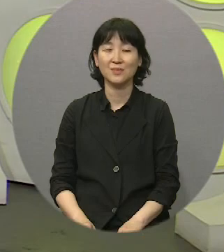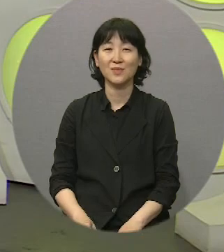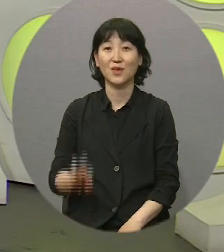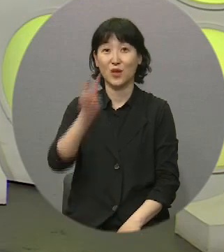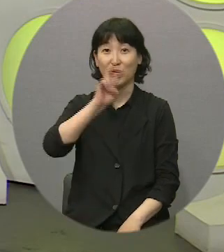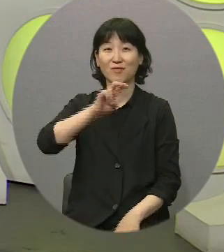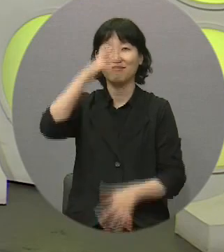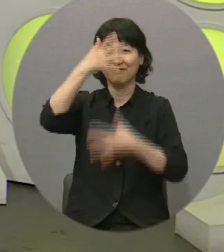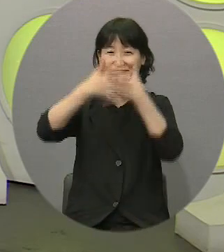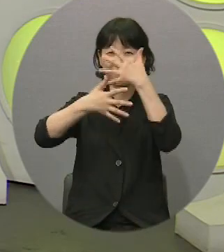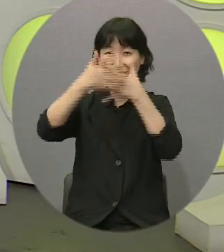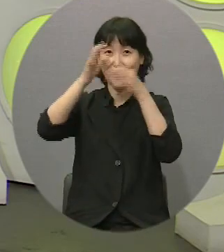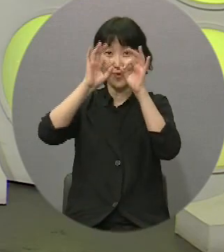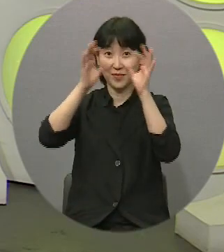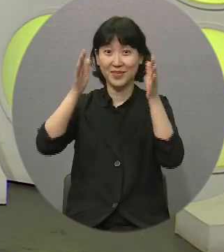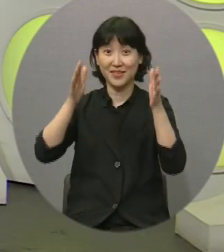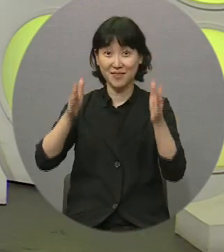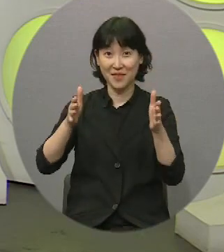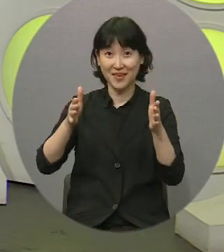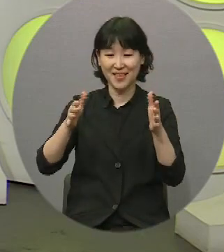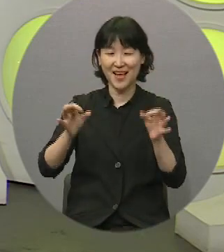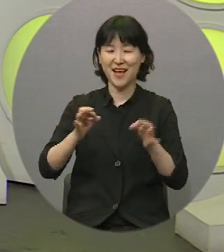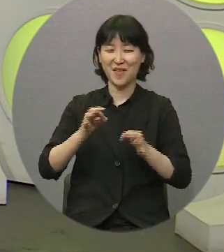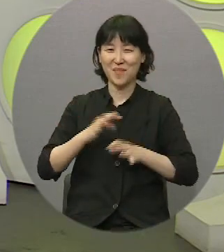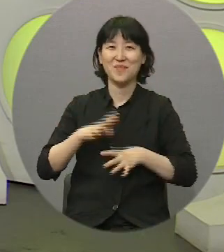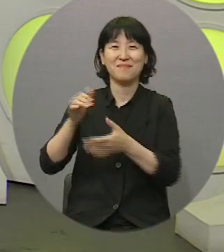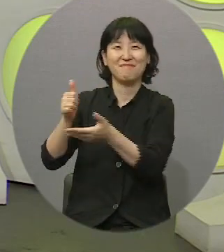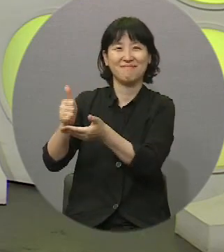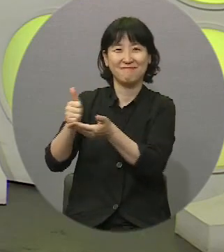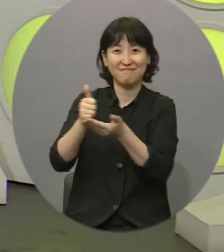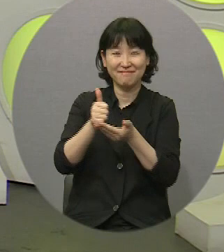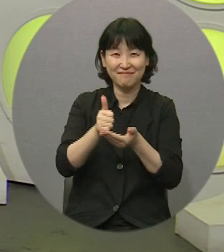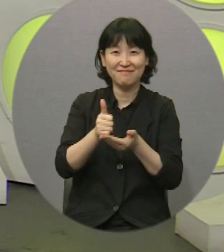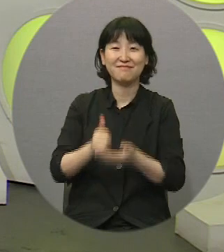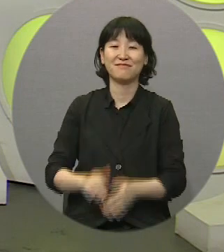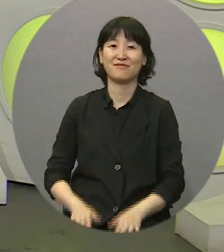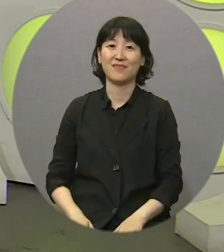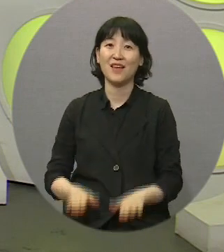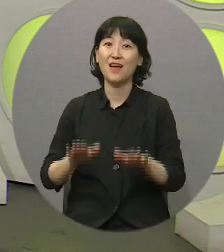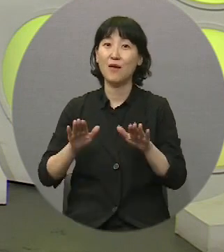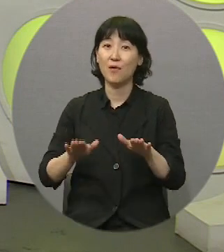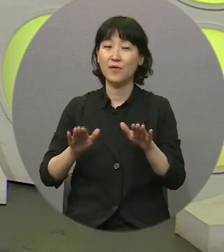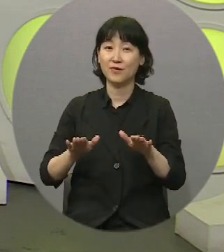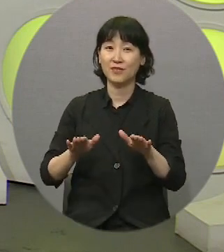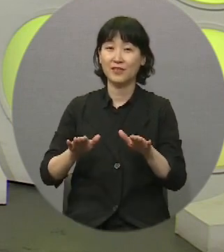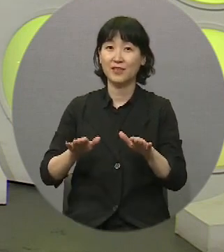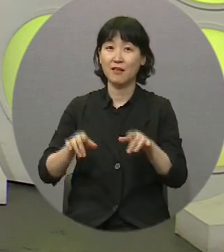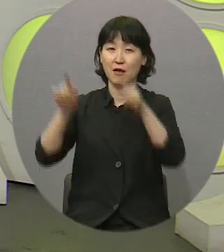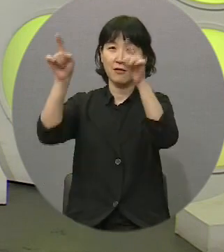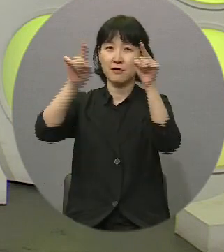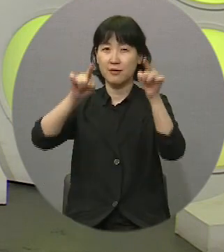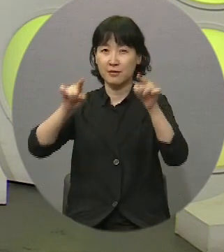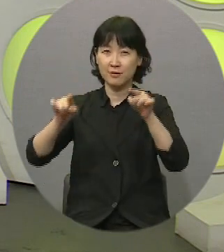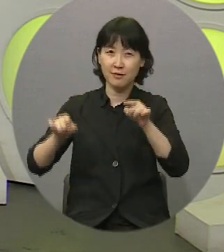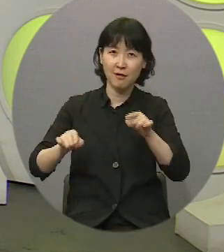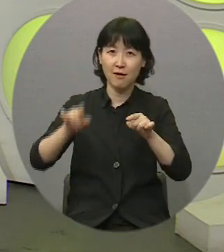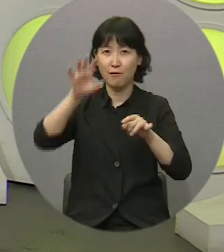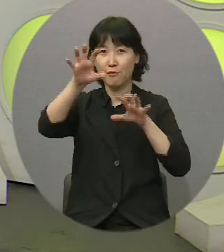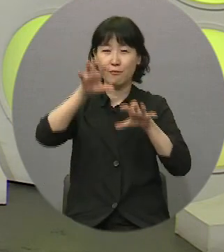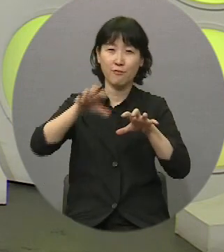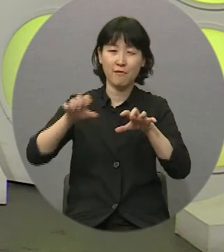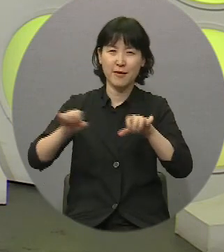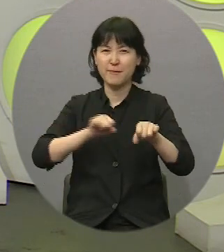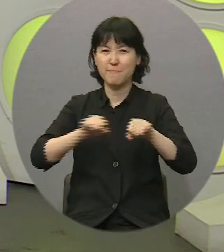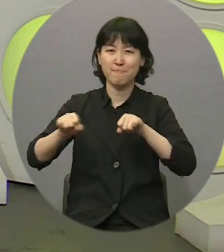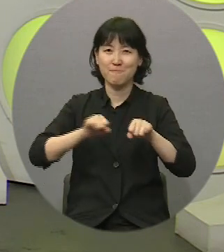자, 뮤직비디오 보시는 동안에 깜짝 초대석을 준비를 했습니다. 오늘은요, 굉장히 전국적으로 종횡무진 굉장히 바쁘게